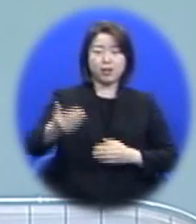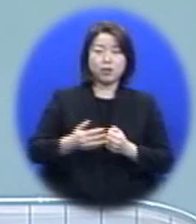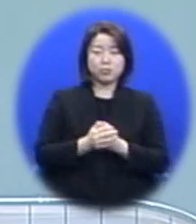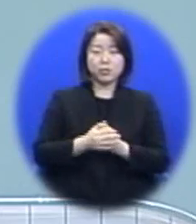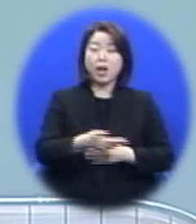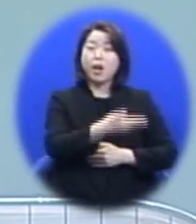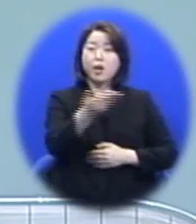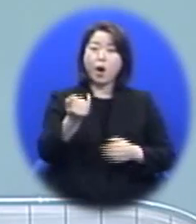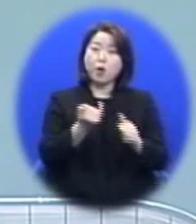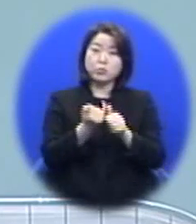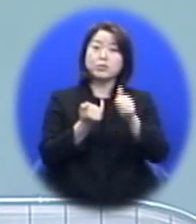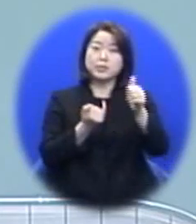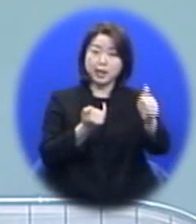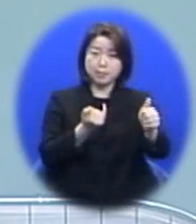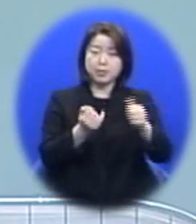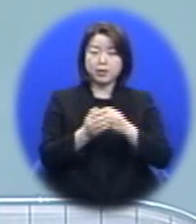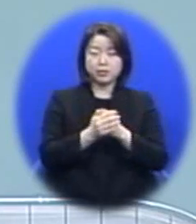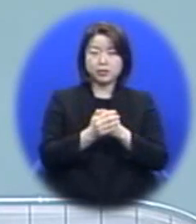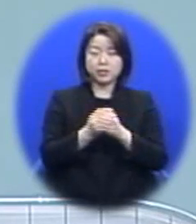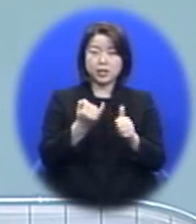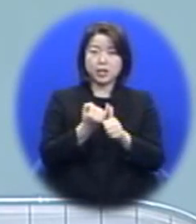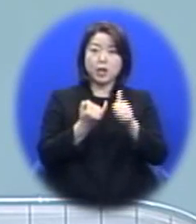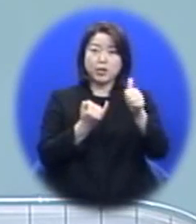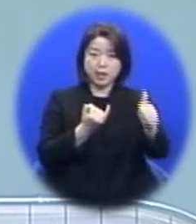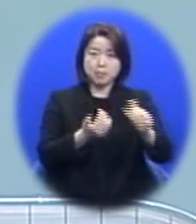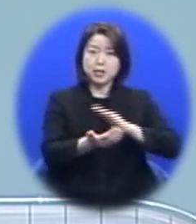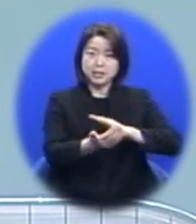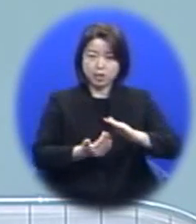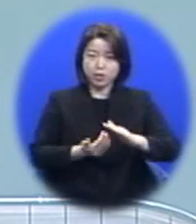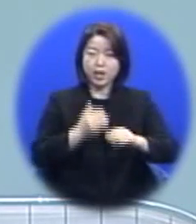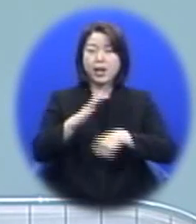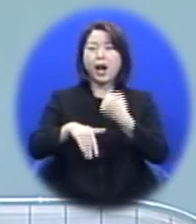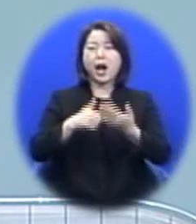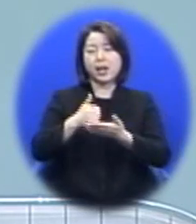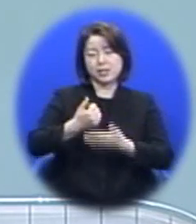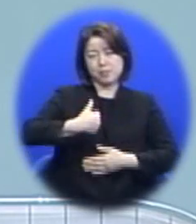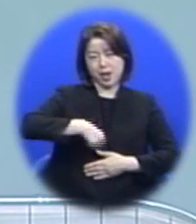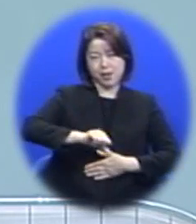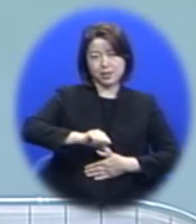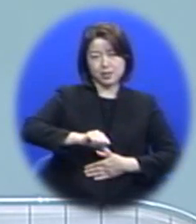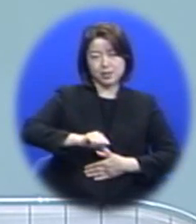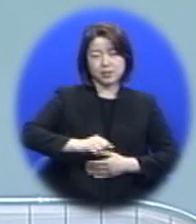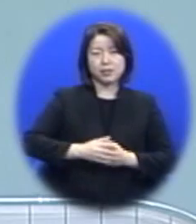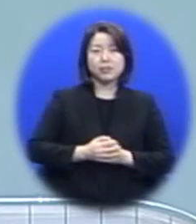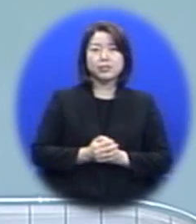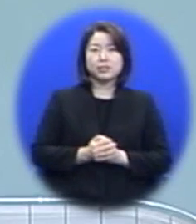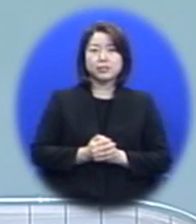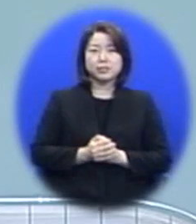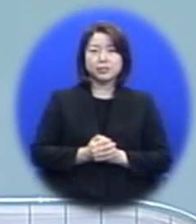여러분의 남편은 여러분의 남편이기 전에 하나님의 아들입니다.